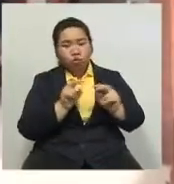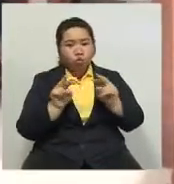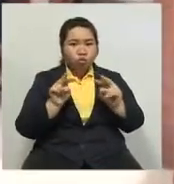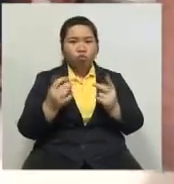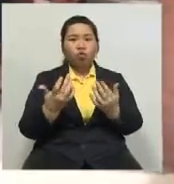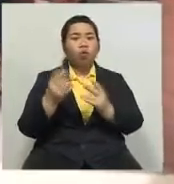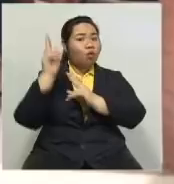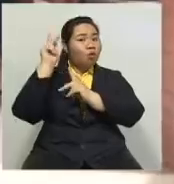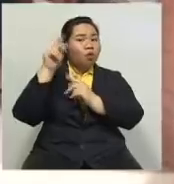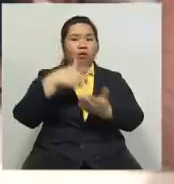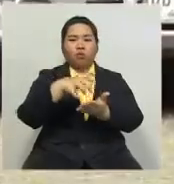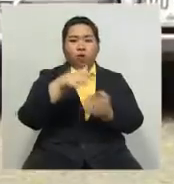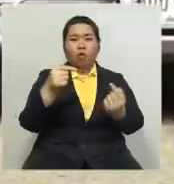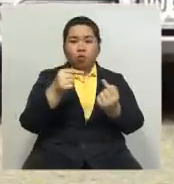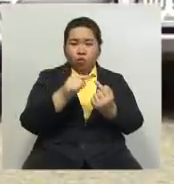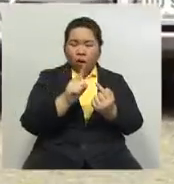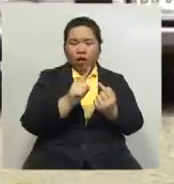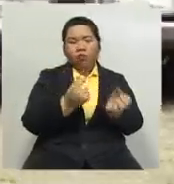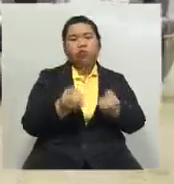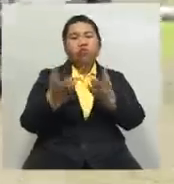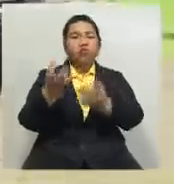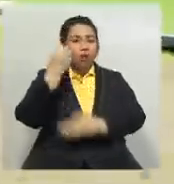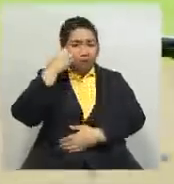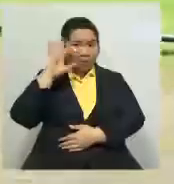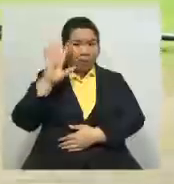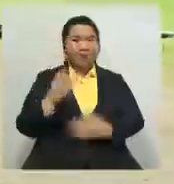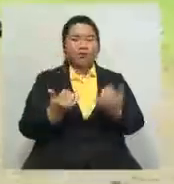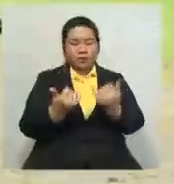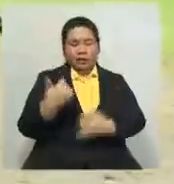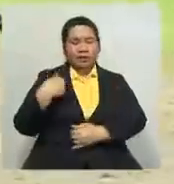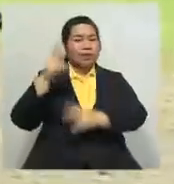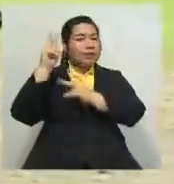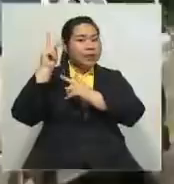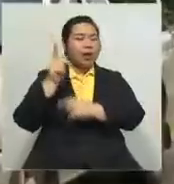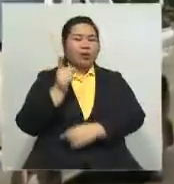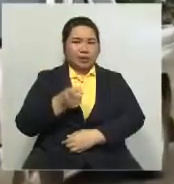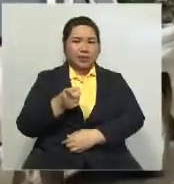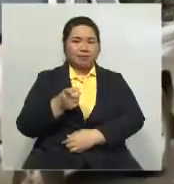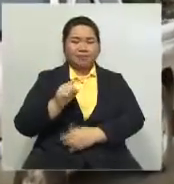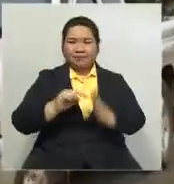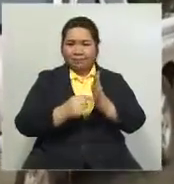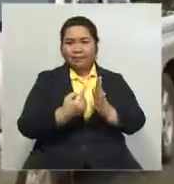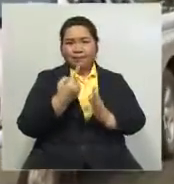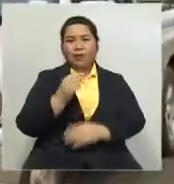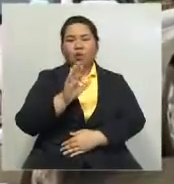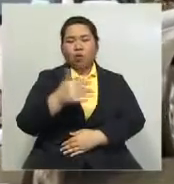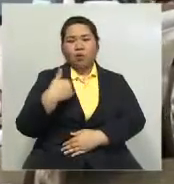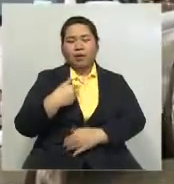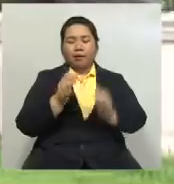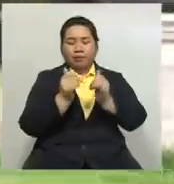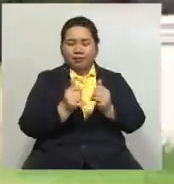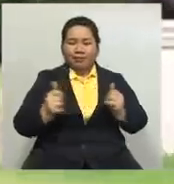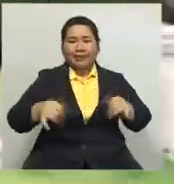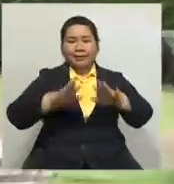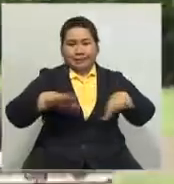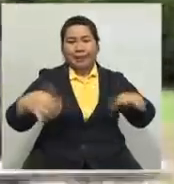เพื่อรายงานข่าวเกี่ยวกับการส่งตัวทีมหมูป่ากลับบ้านซึ่งในวันนี้จะมีการแถลงข่าวอย่างเป็นทางการเป็นครั้งแรกโดยนำน้องๆมาร่วมแถล